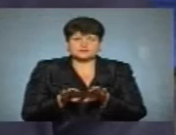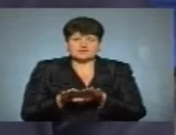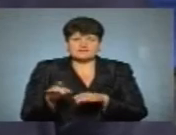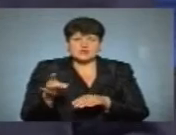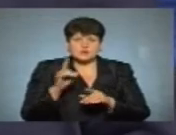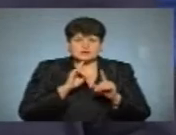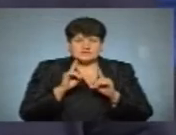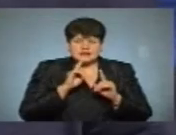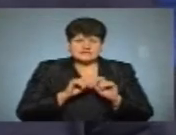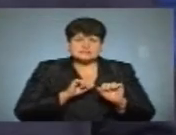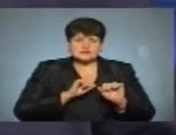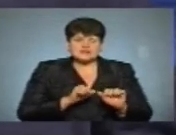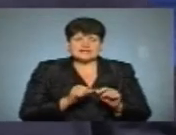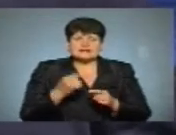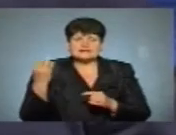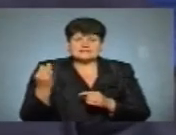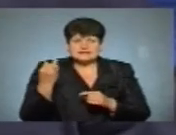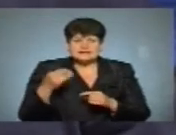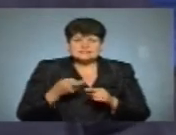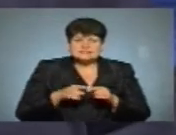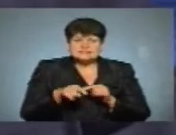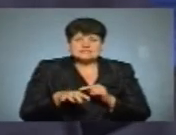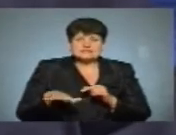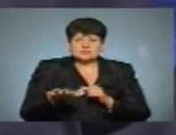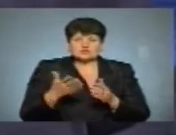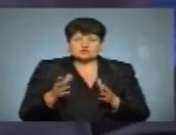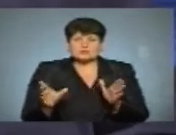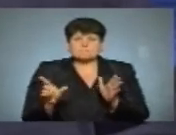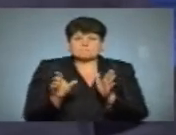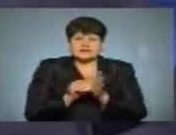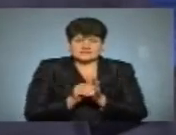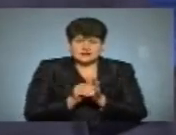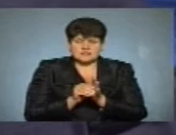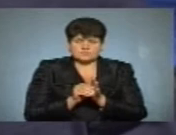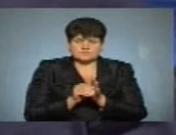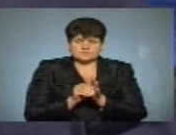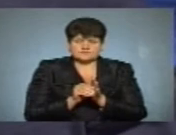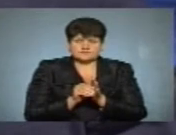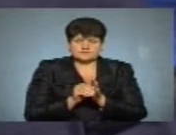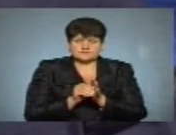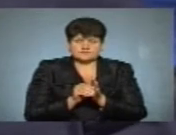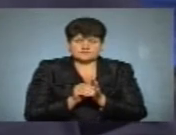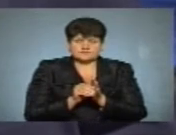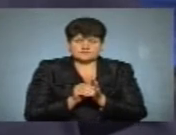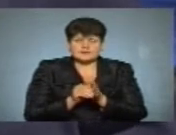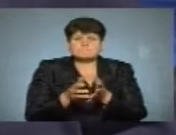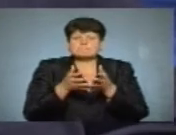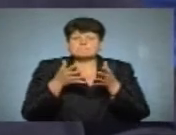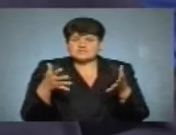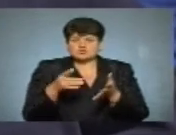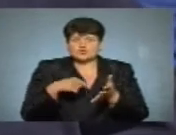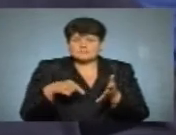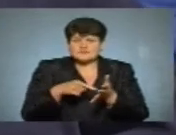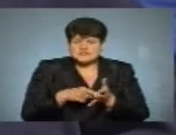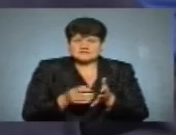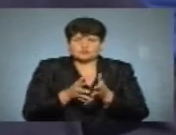раді, скажімо, і відстоювання інтересів відповідної території. Якщо ми приєднаємо до, скажімо, більшого міста, до